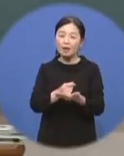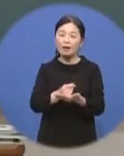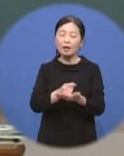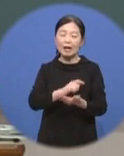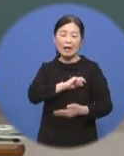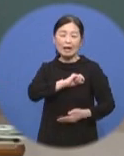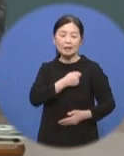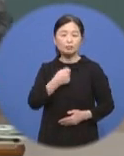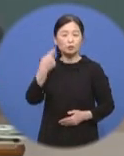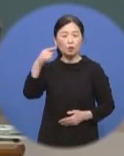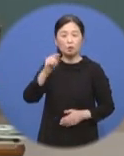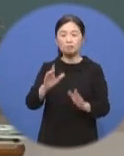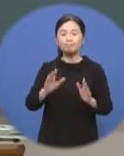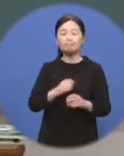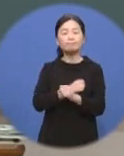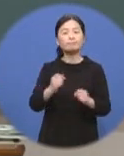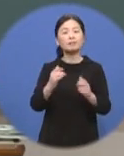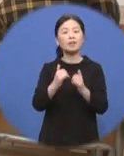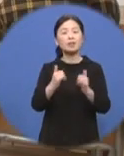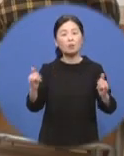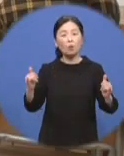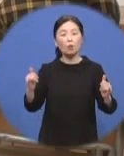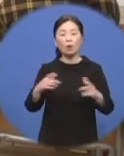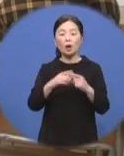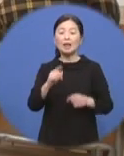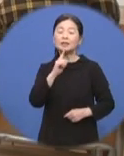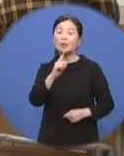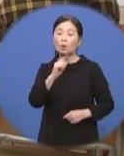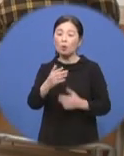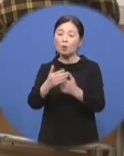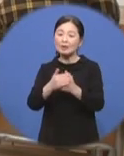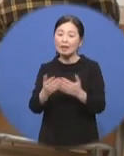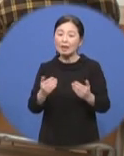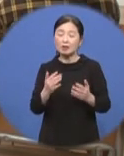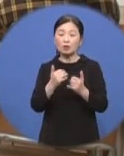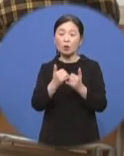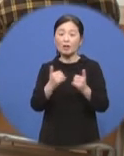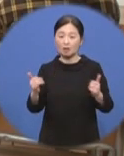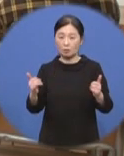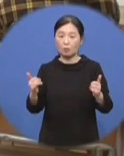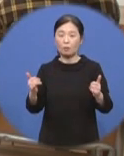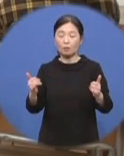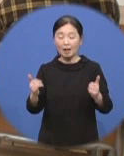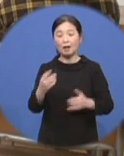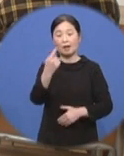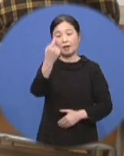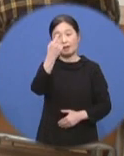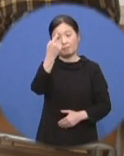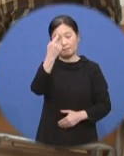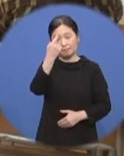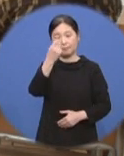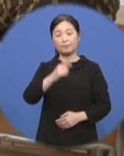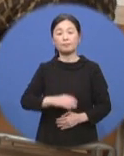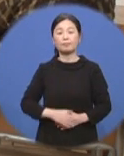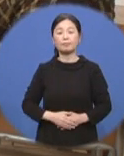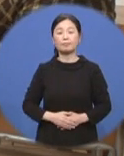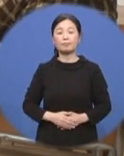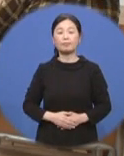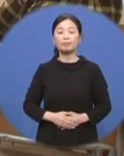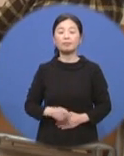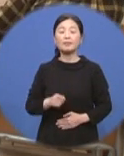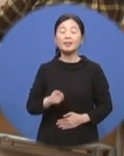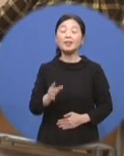られなかった人や、日本語の支援が必要な外国籍の人たちが学んでいます。この日の講座